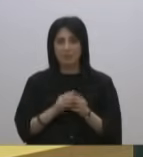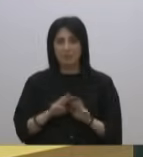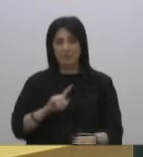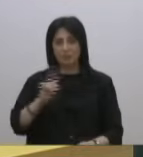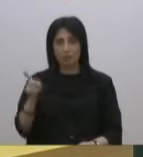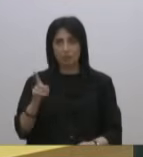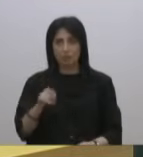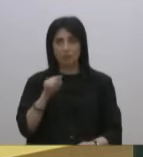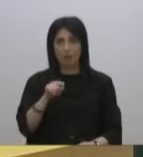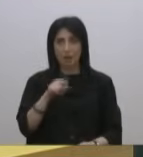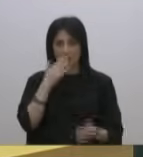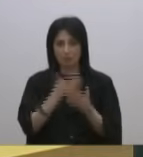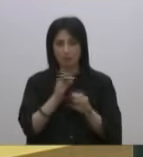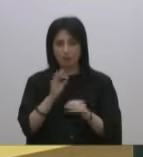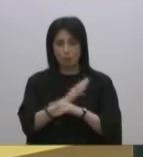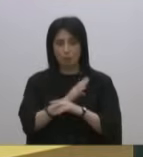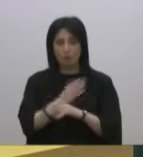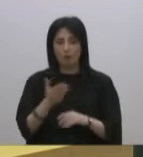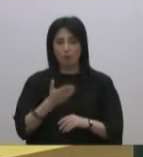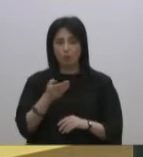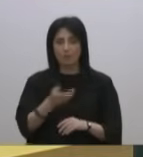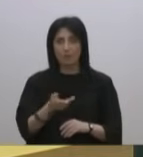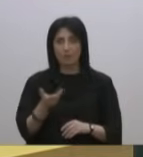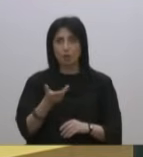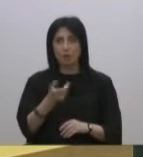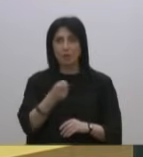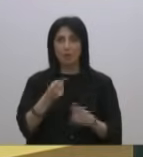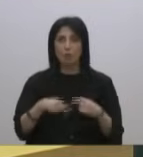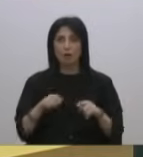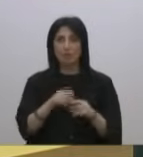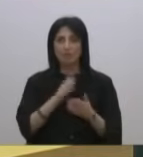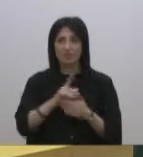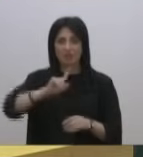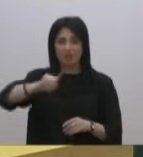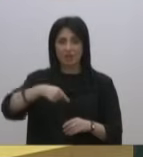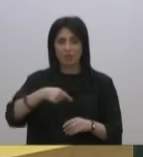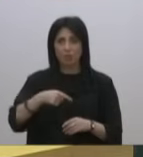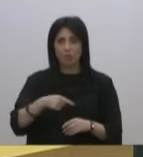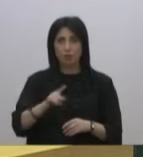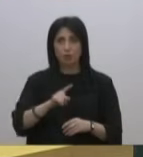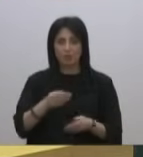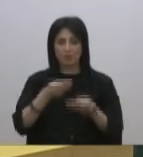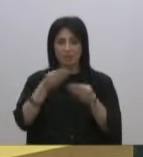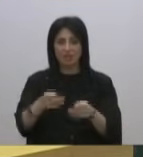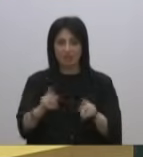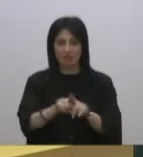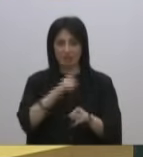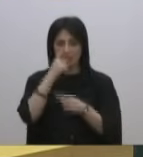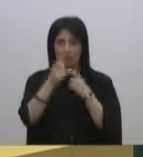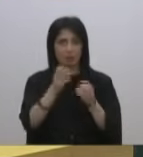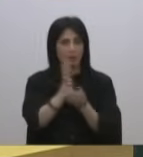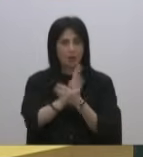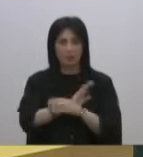სამინისტროში. მაჩვენეთ ნორმა, რომლითაც რომელიმე ორგანიზაცია არის ვალდებული, რომ წარადგინოს ასეთი ინფორმაცია.